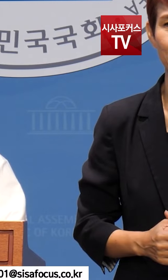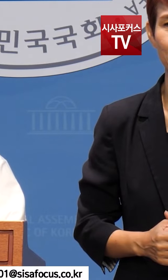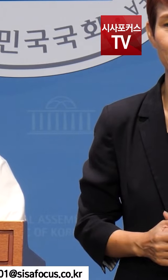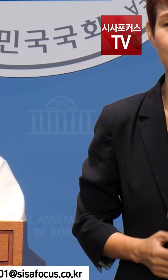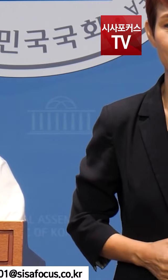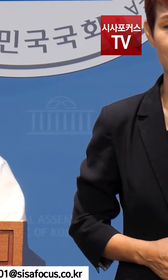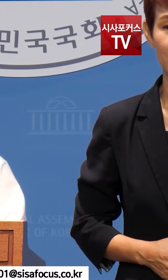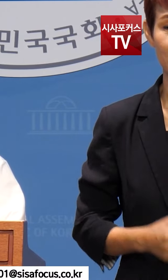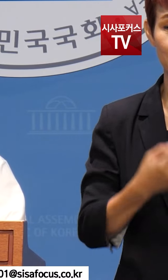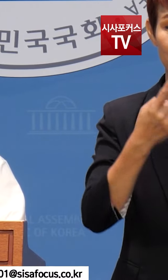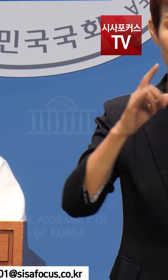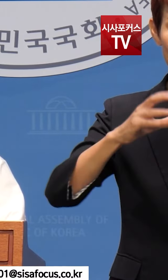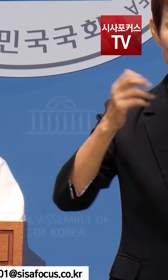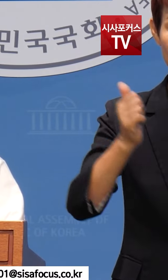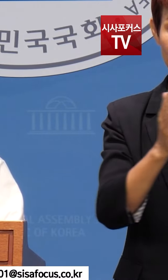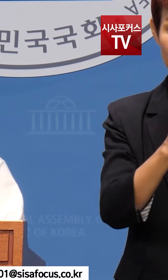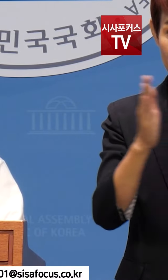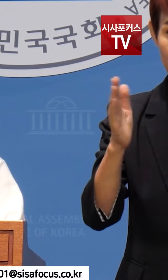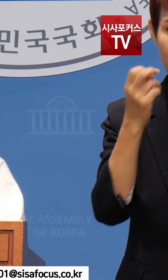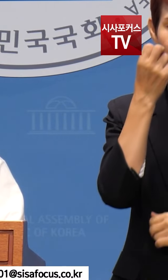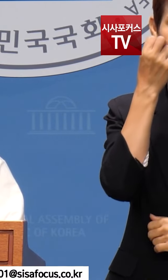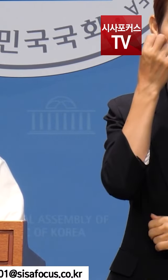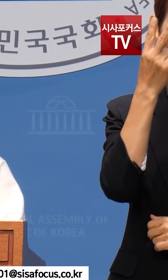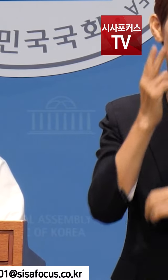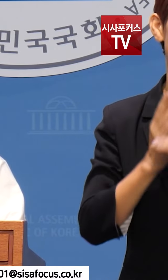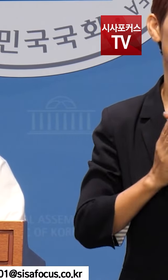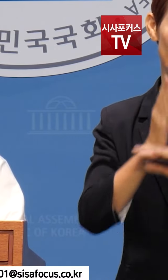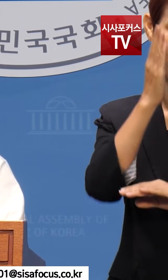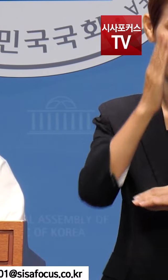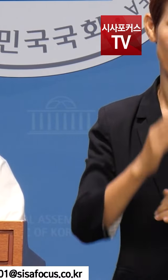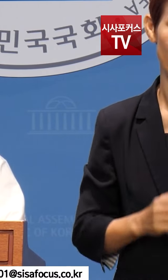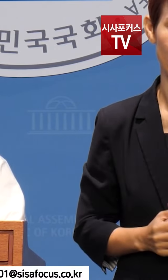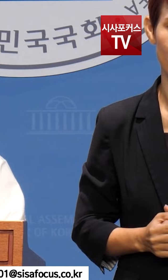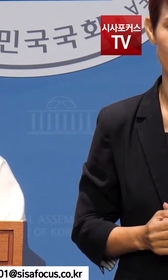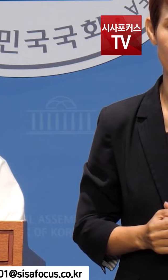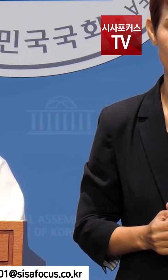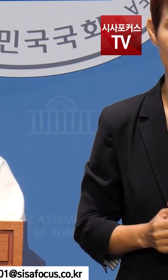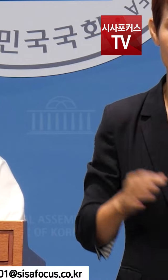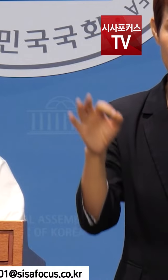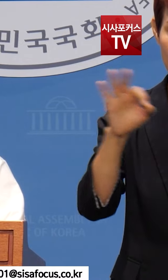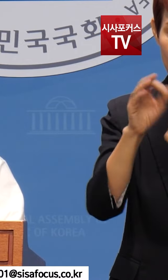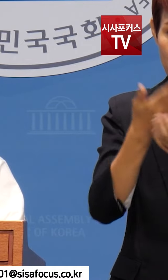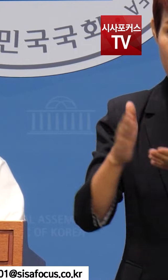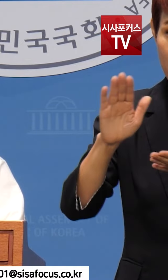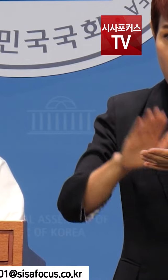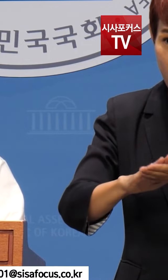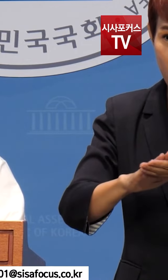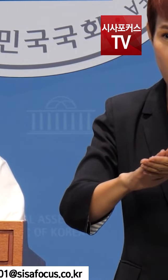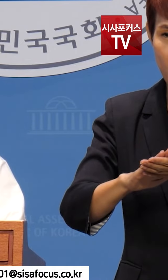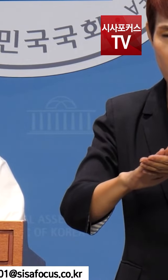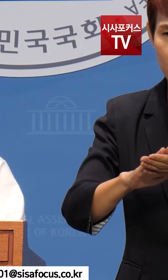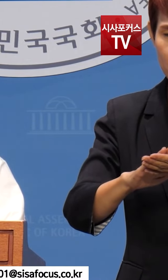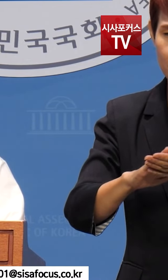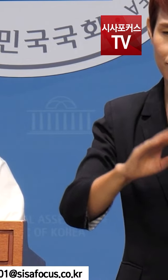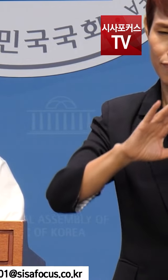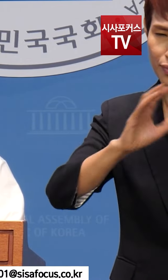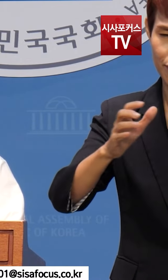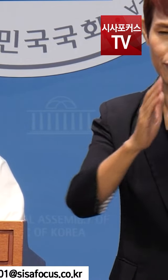22대 국회가 문을 연 지 두 달을 한참 넘기면서 이제서야 연금개혁에 한 목소리를 내고 있습니다.